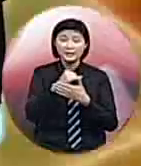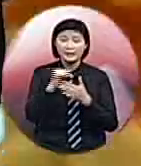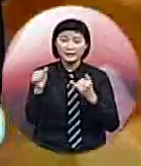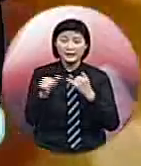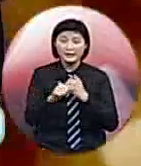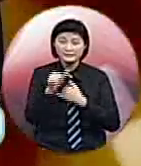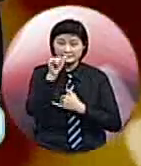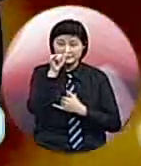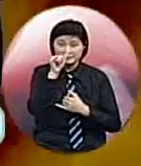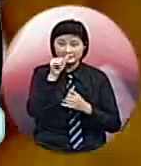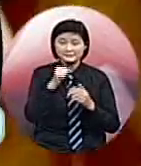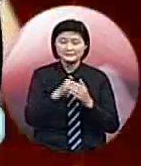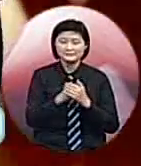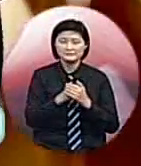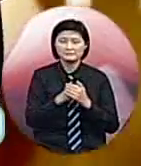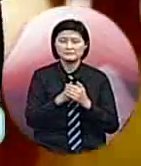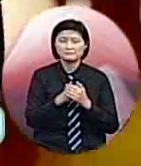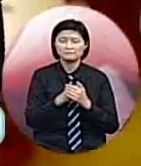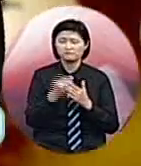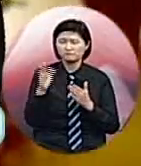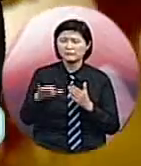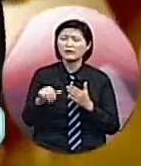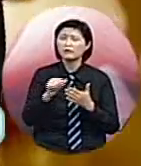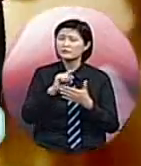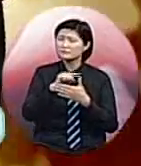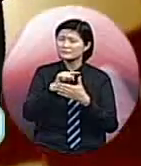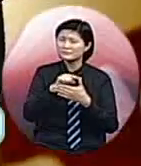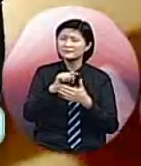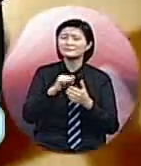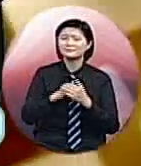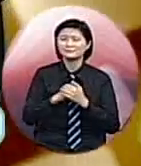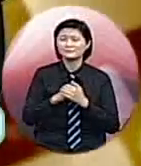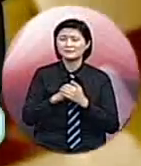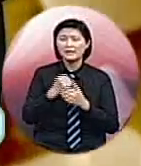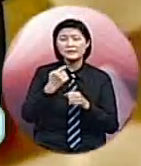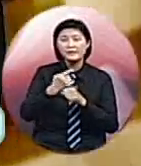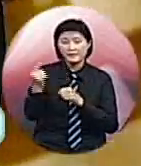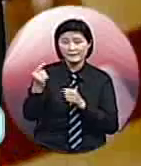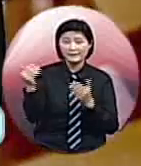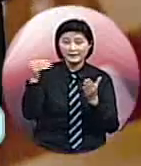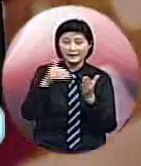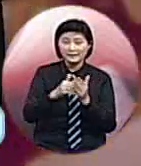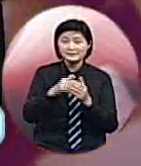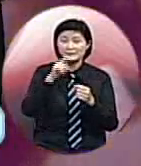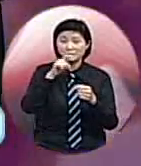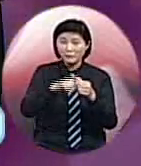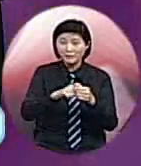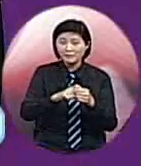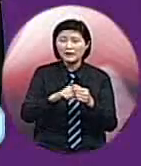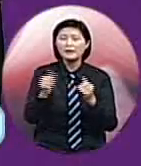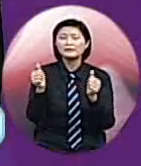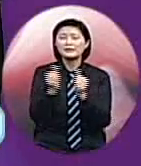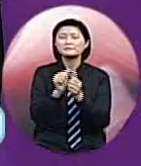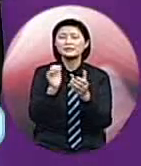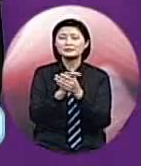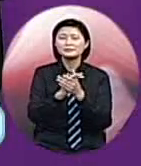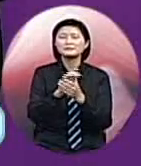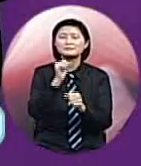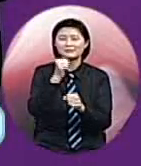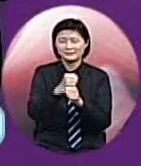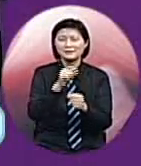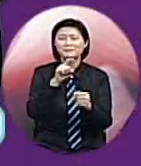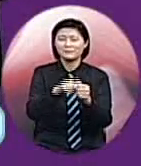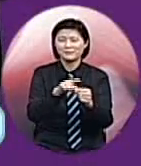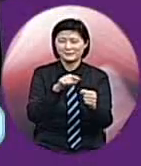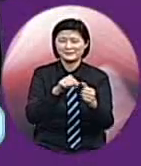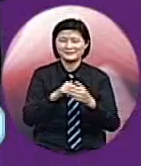뭐 남자친구 있으신가? 그러더라도 이제 걔가 목표가 내년까지 네. 남자친구 만드는 게 목표라고. 아,